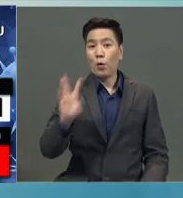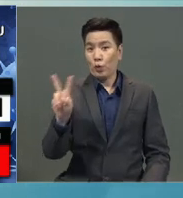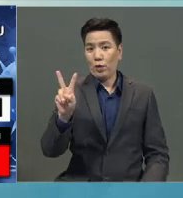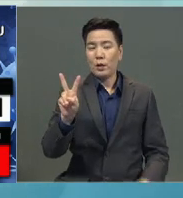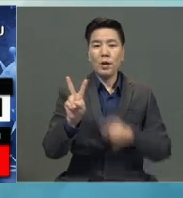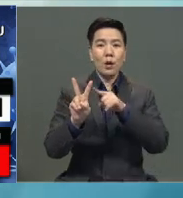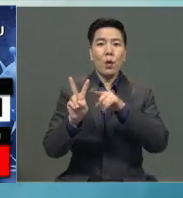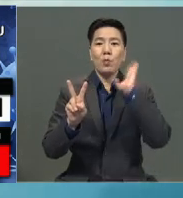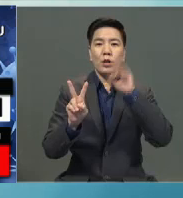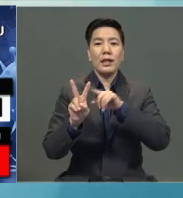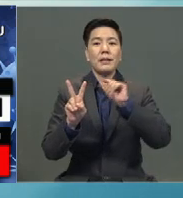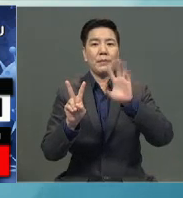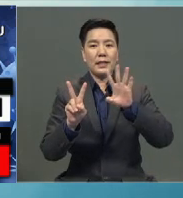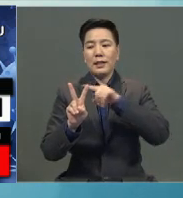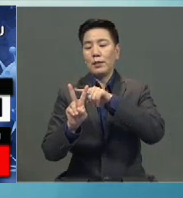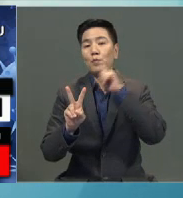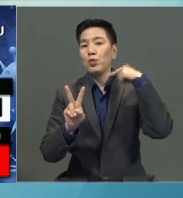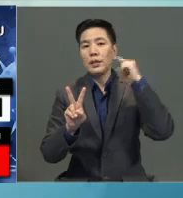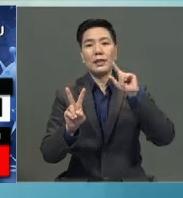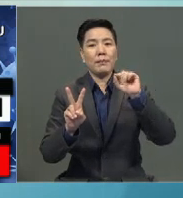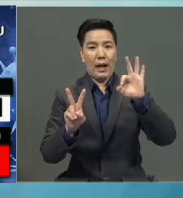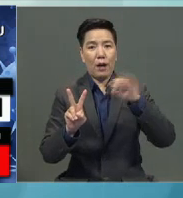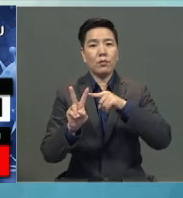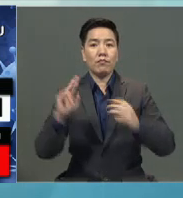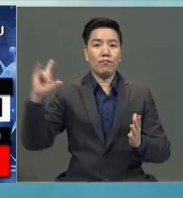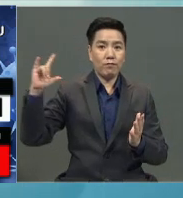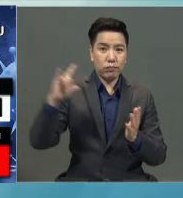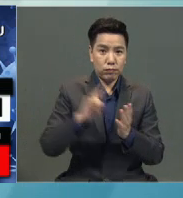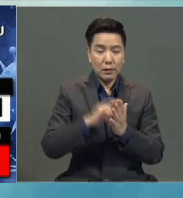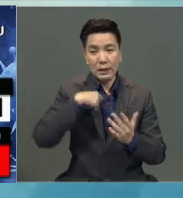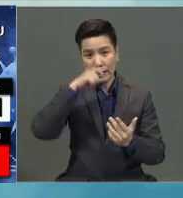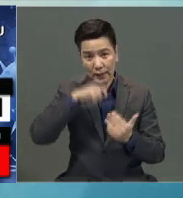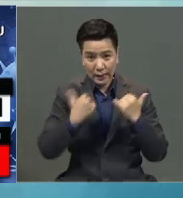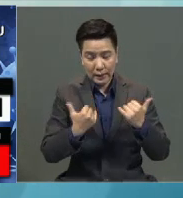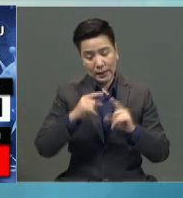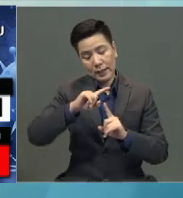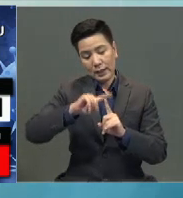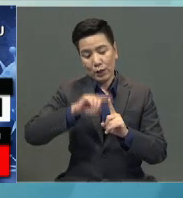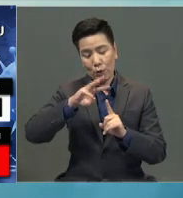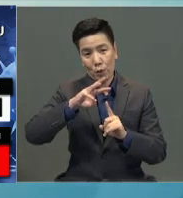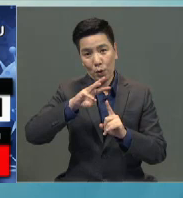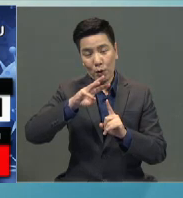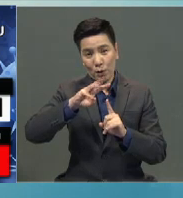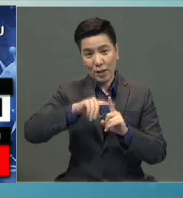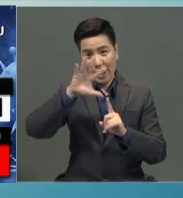24ปีและยิงอีก 1ท่าน 29ปีกลับมาถึงเมืองไทยเมื่อวันที่ 22